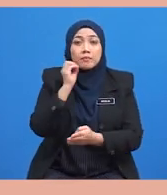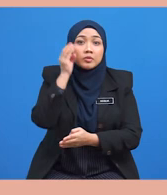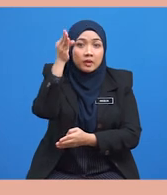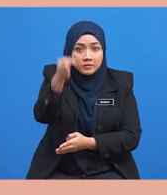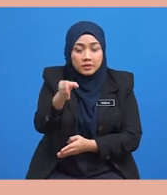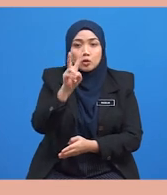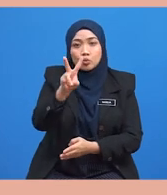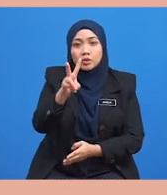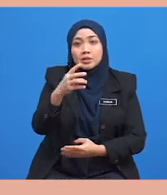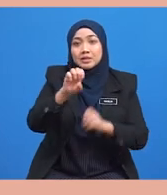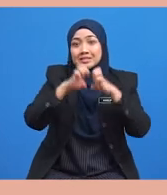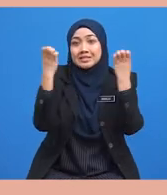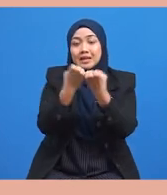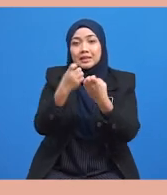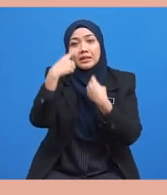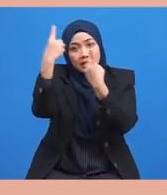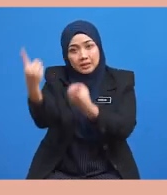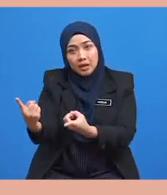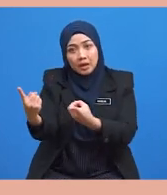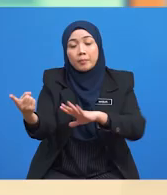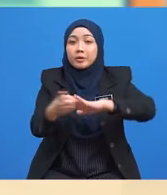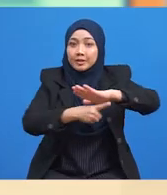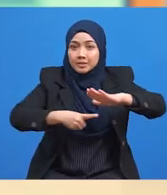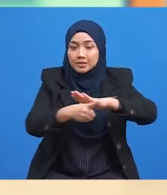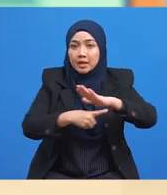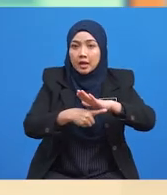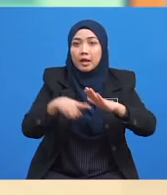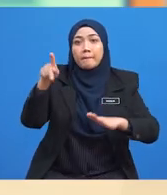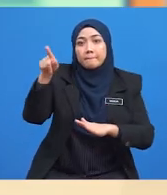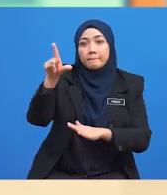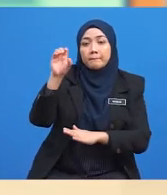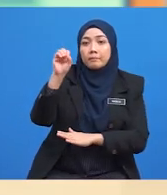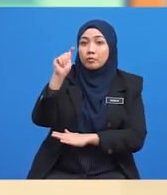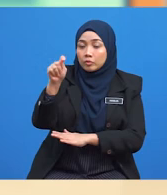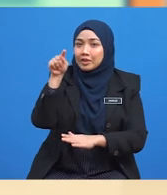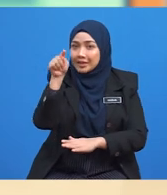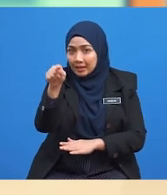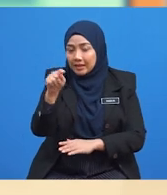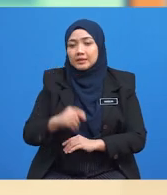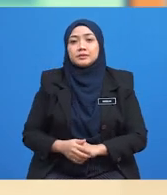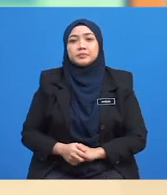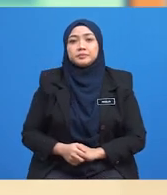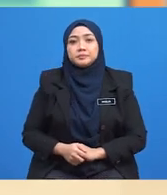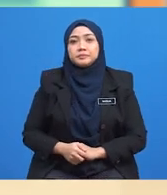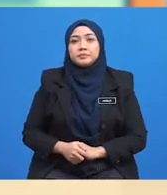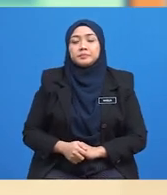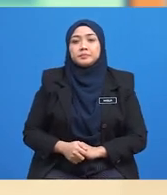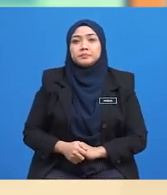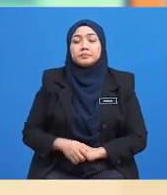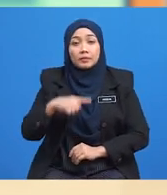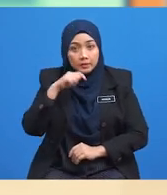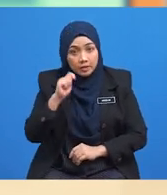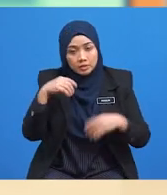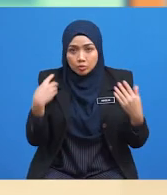mentafsir dua set data berdasarkan plot titik. Jika sebentar tadi murid-murid telah membanding dan